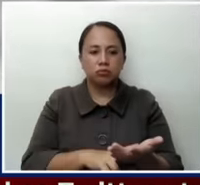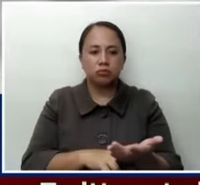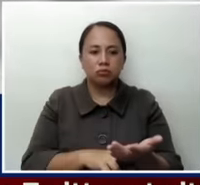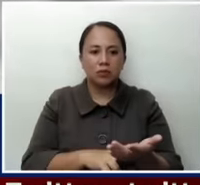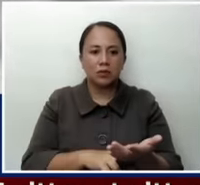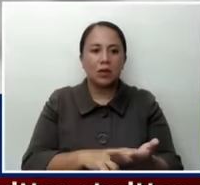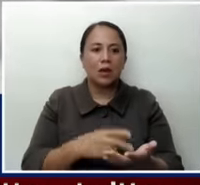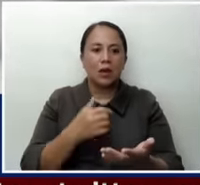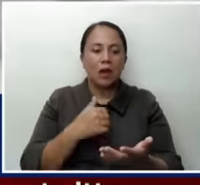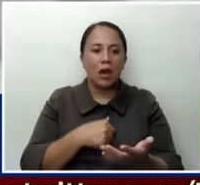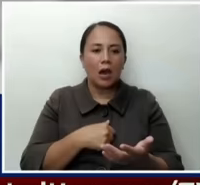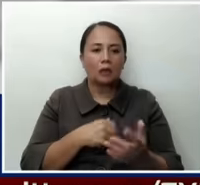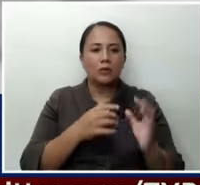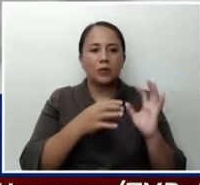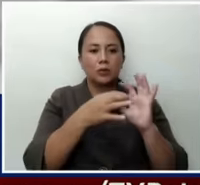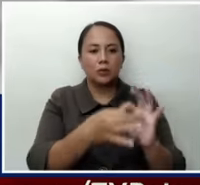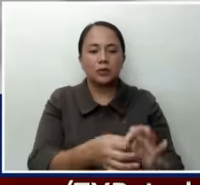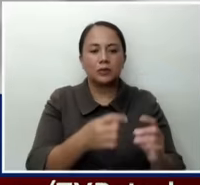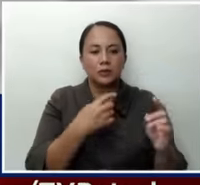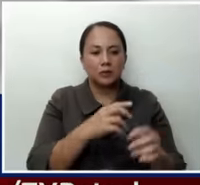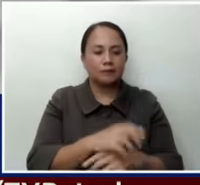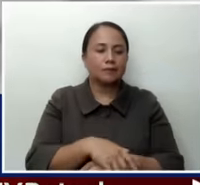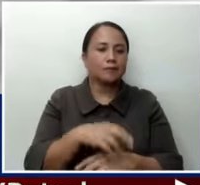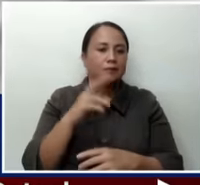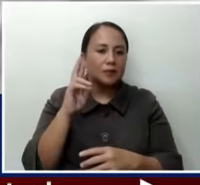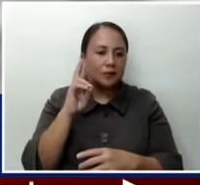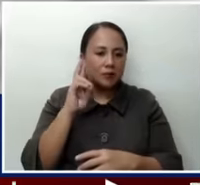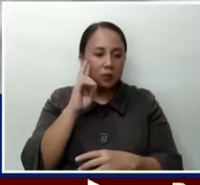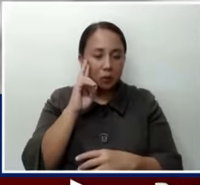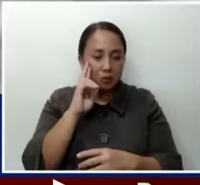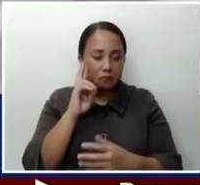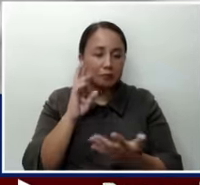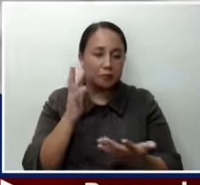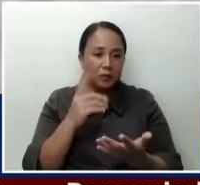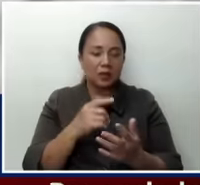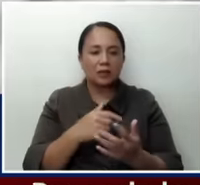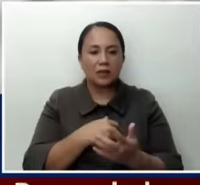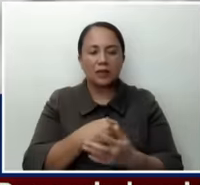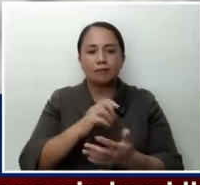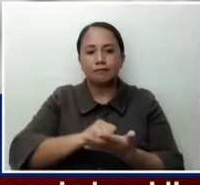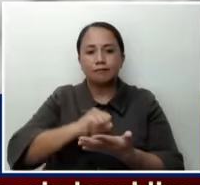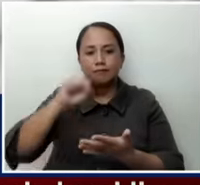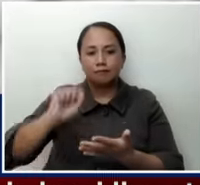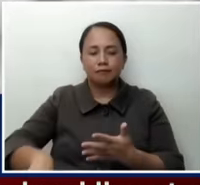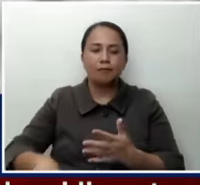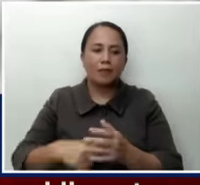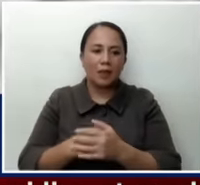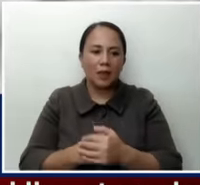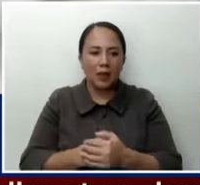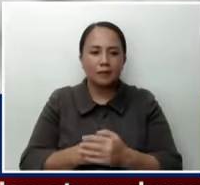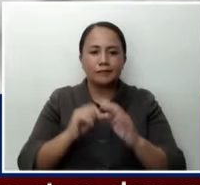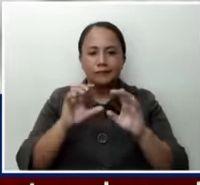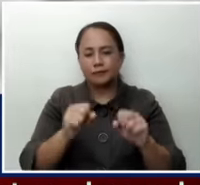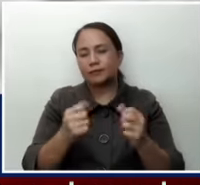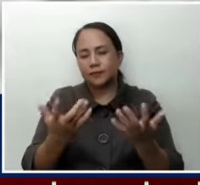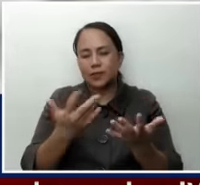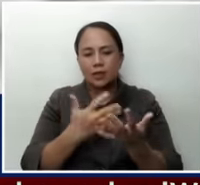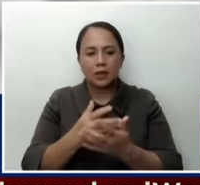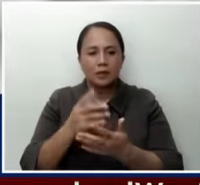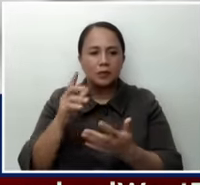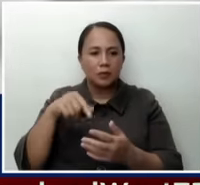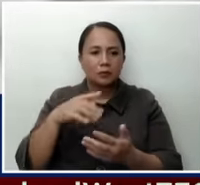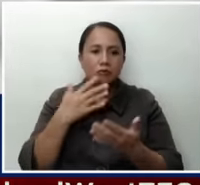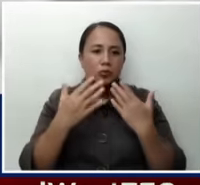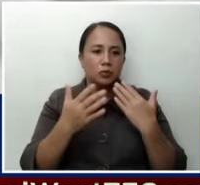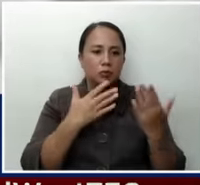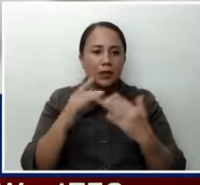ang pumanig sa posisyon ni Padilla na ibasura ang contempt kay Kibuloy. Nagpasalamat naman si Ontiveros sa 8 committee